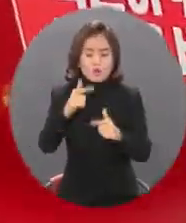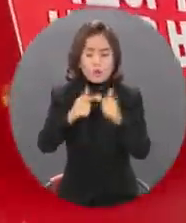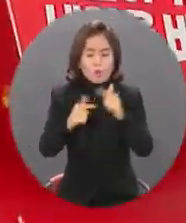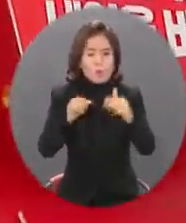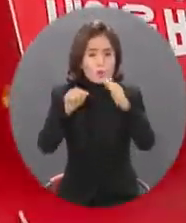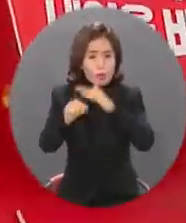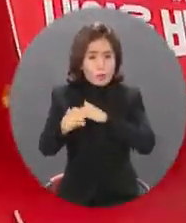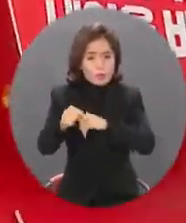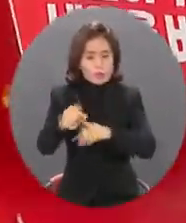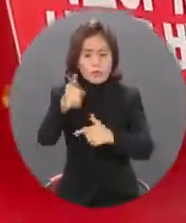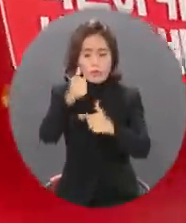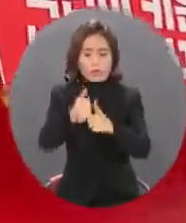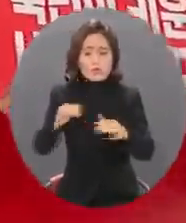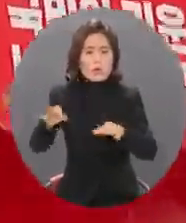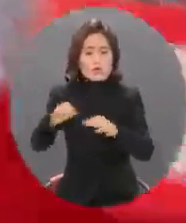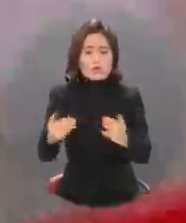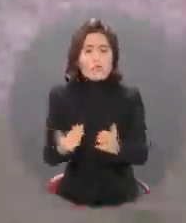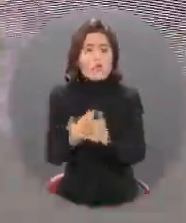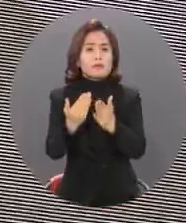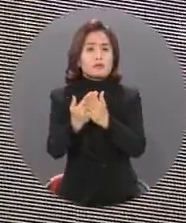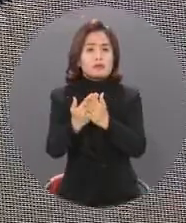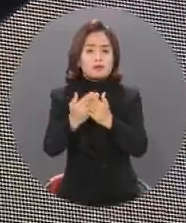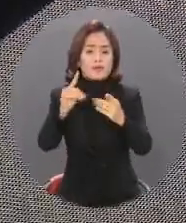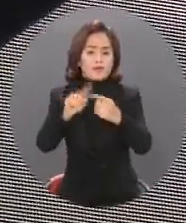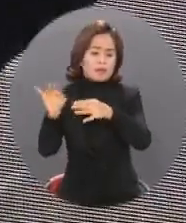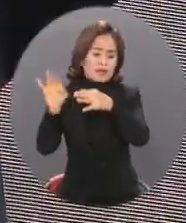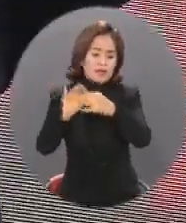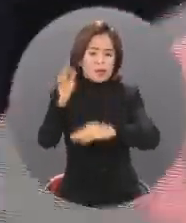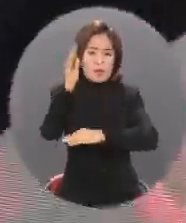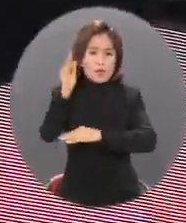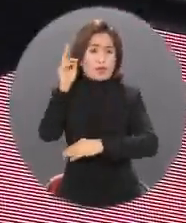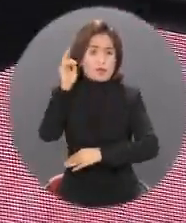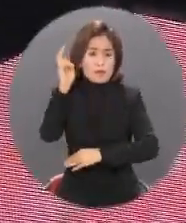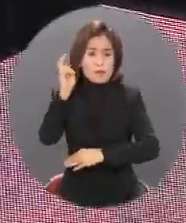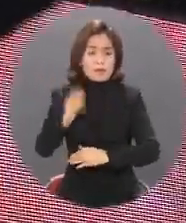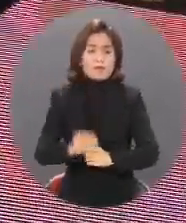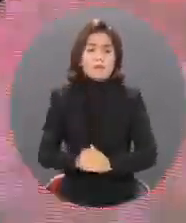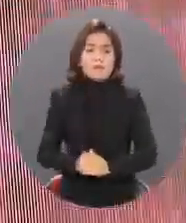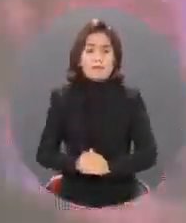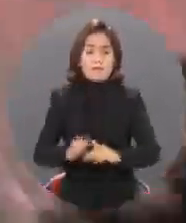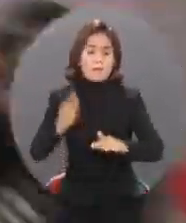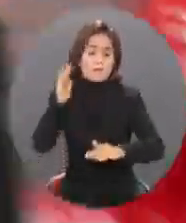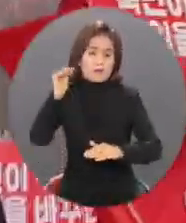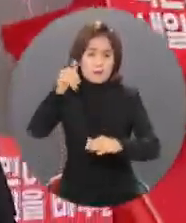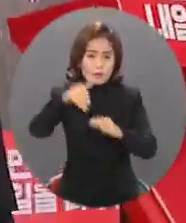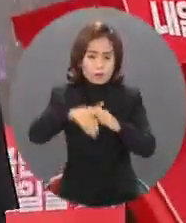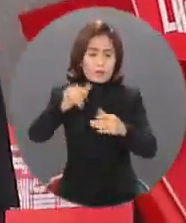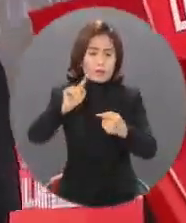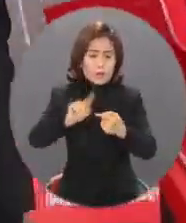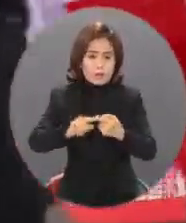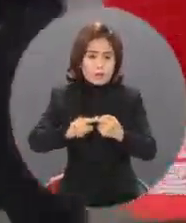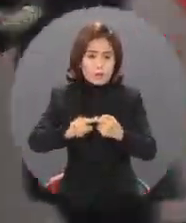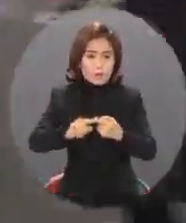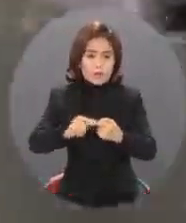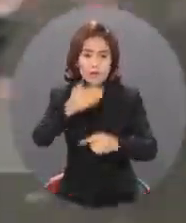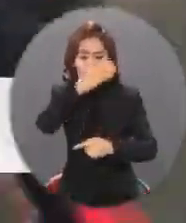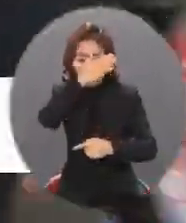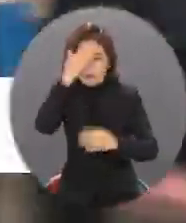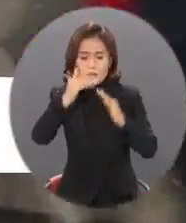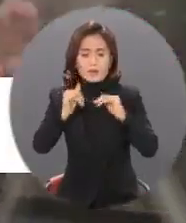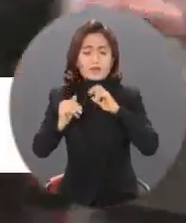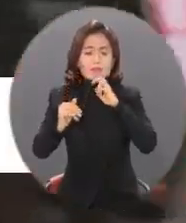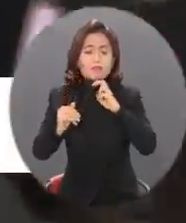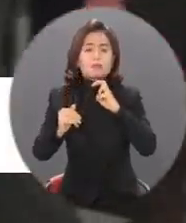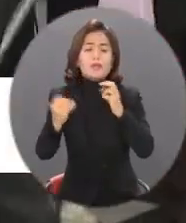방문해 호남 경제발전론 등을 이야기할 것으로 예상되고 있습니다. 이번 대선의 캐스팅 보터로 떠오른 청년층과